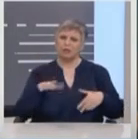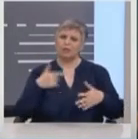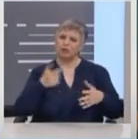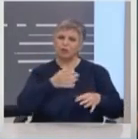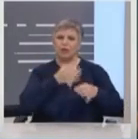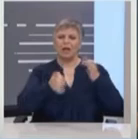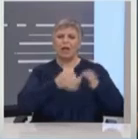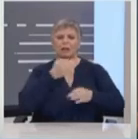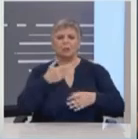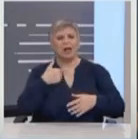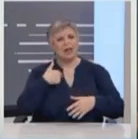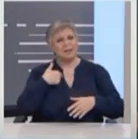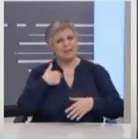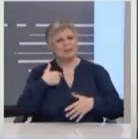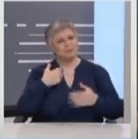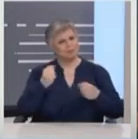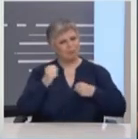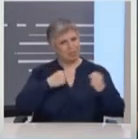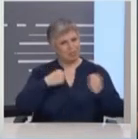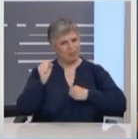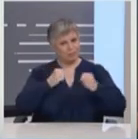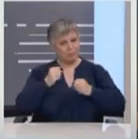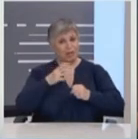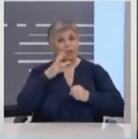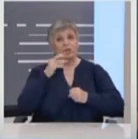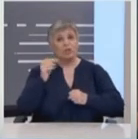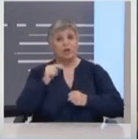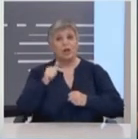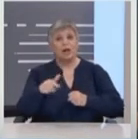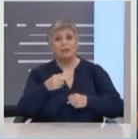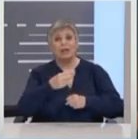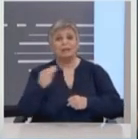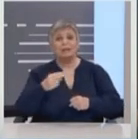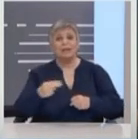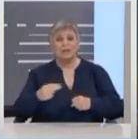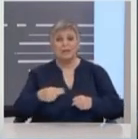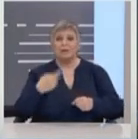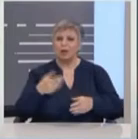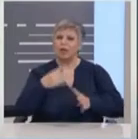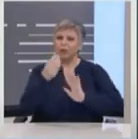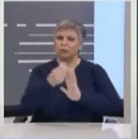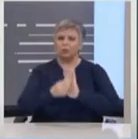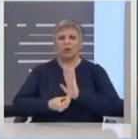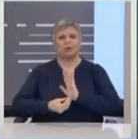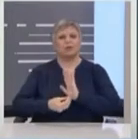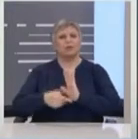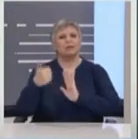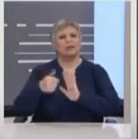ενστάσεις, γιατί τα ζητήματα εσωτερικής ασφαλείας άπτονται μοιραία σε κάποιες περιπτώσεις και τα